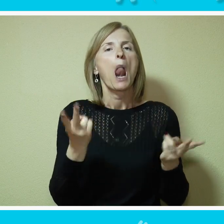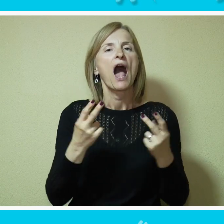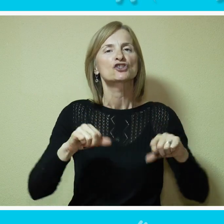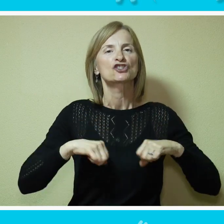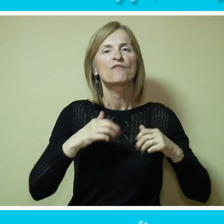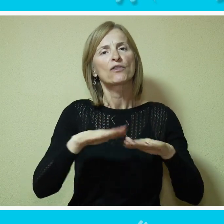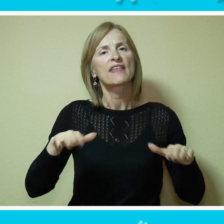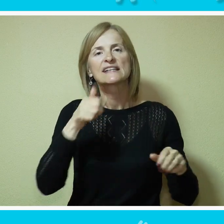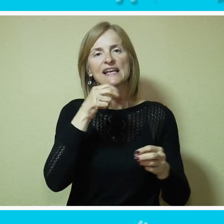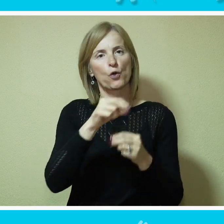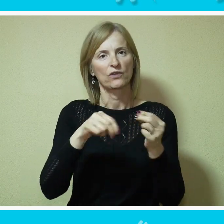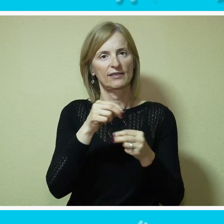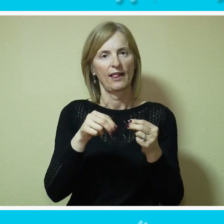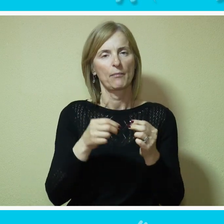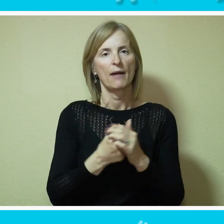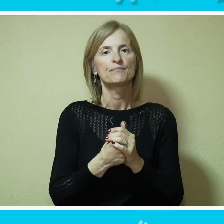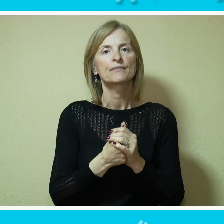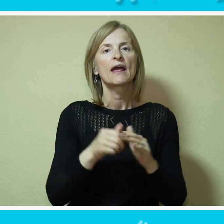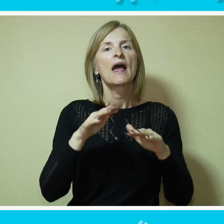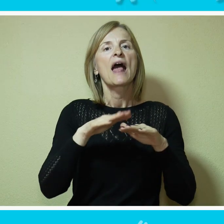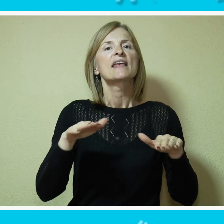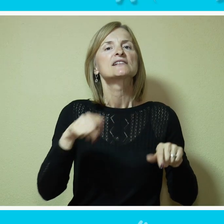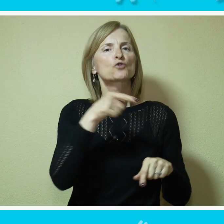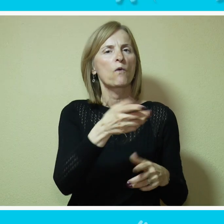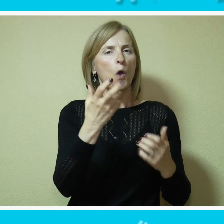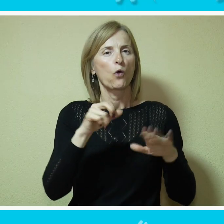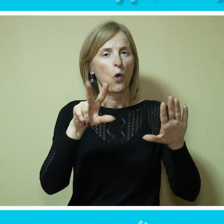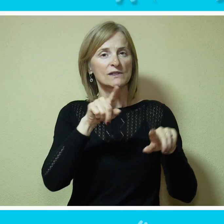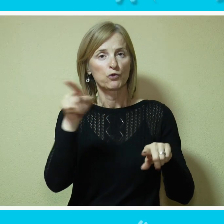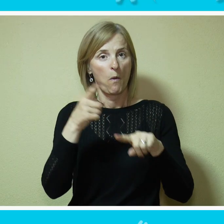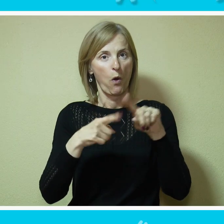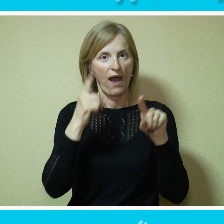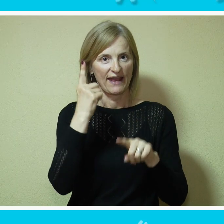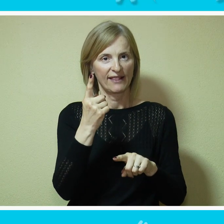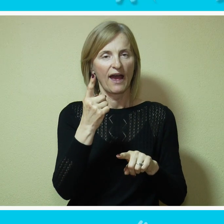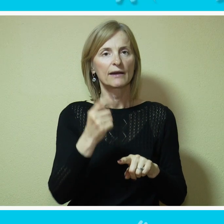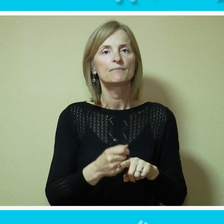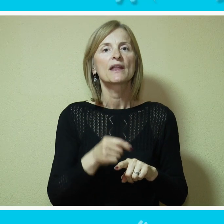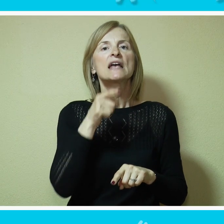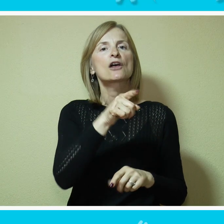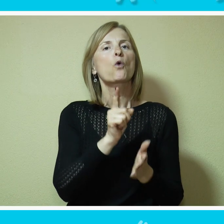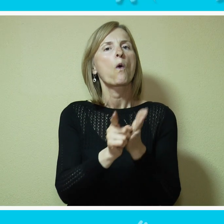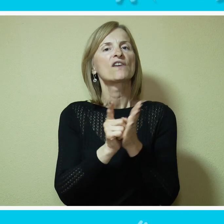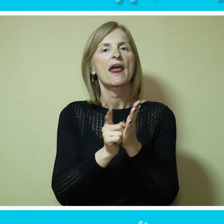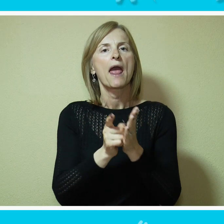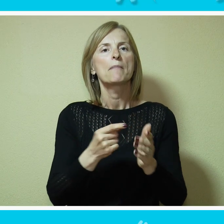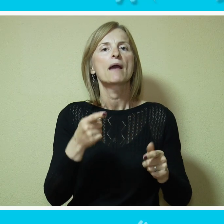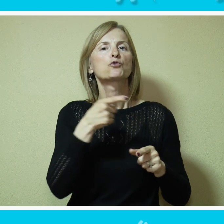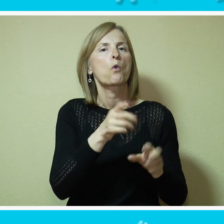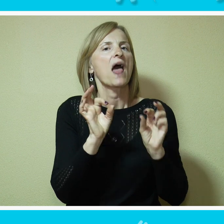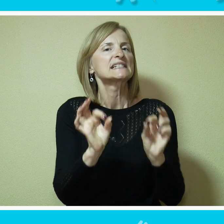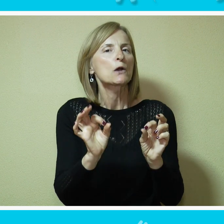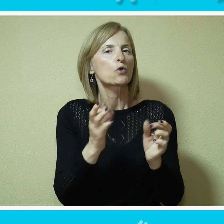i deci i roditeljima. Pa deca su nam tu od 8 do pola 1. Za to vreme su na